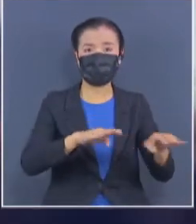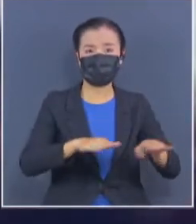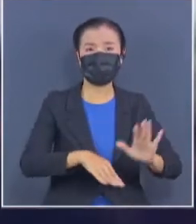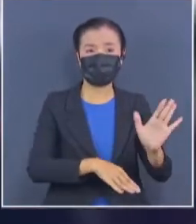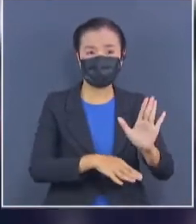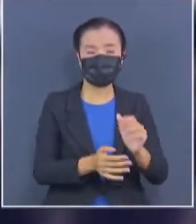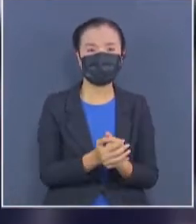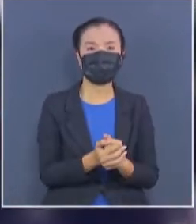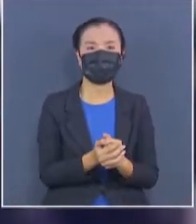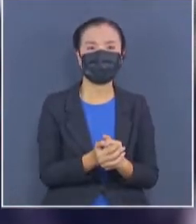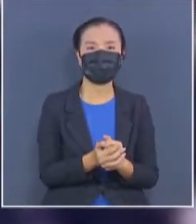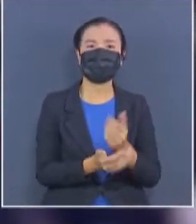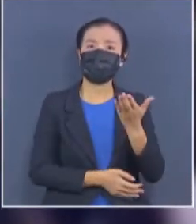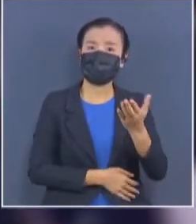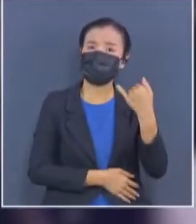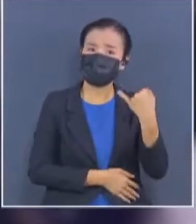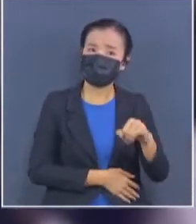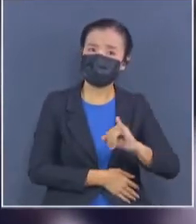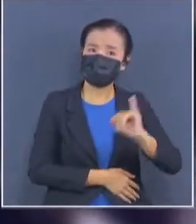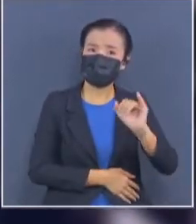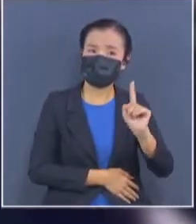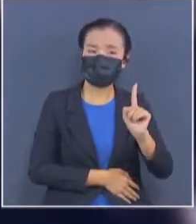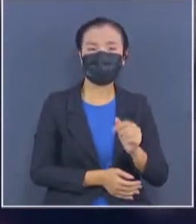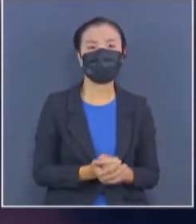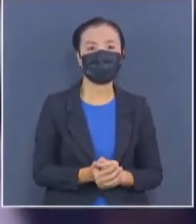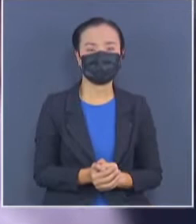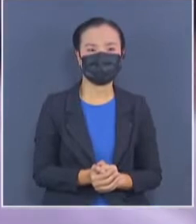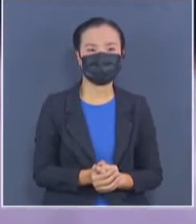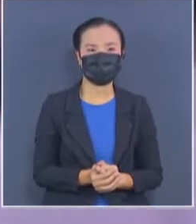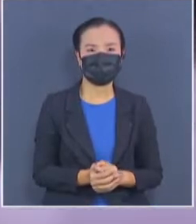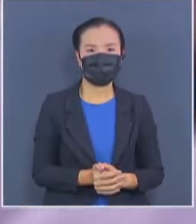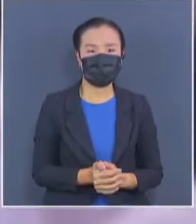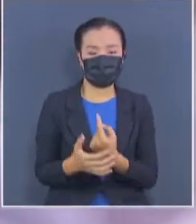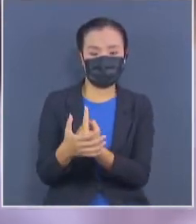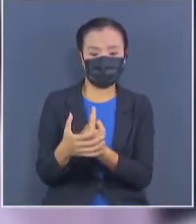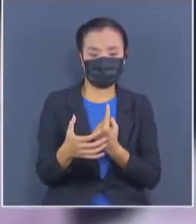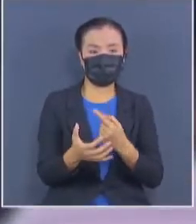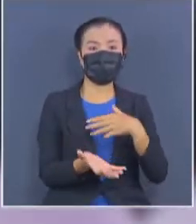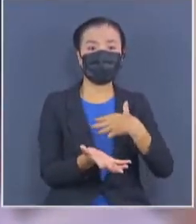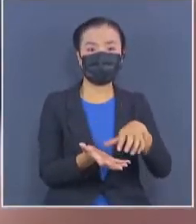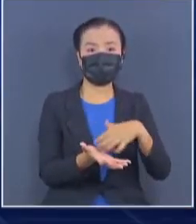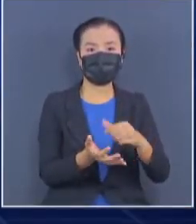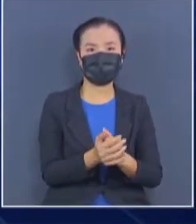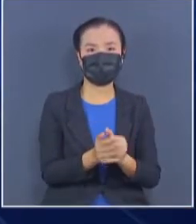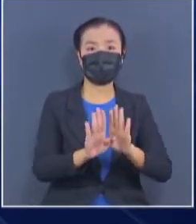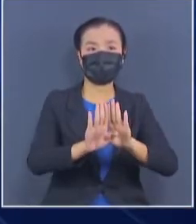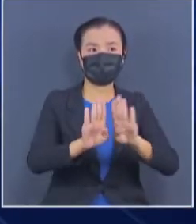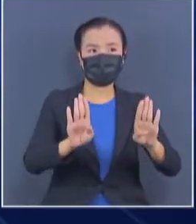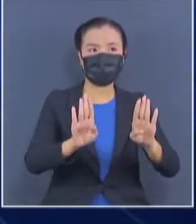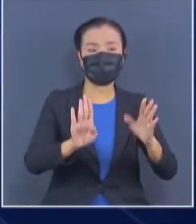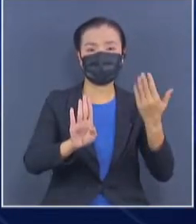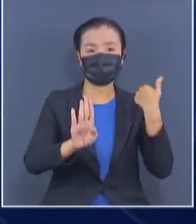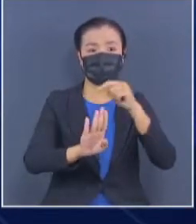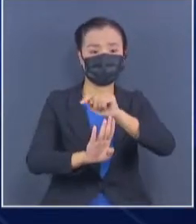แบบนี้เด็กนักเรียนเรียกร้องผิดหรือไม่เมื่อ 3ตัวแทนนักเรียนเข้าเล่าให้ฟังครับบอกว่าวันเปิดภาคเรียนเนี่ย